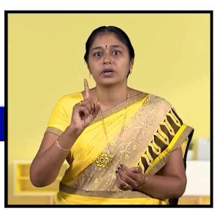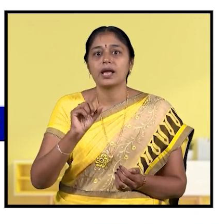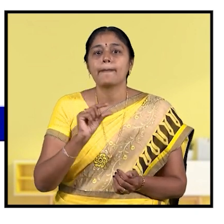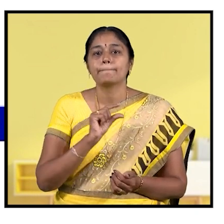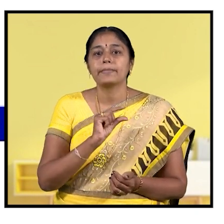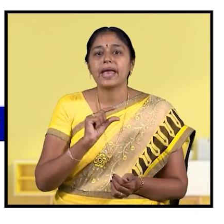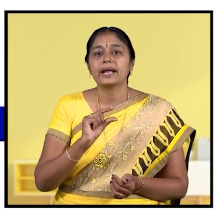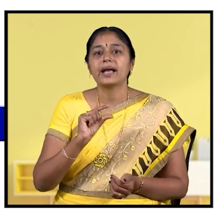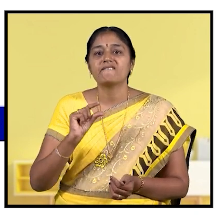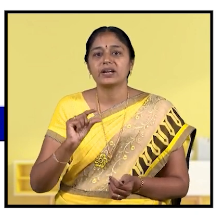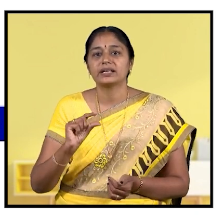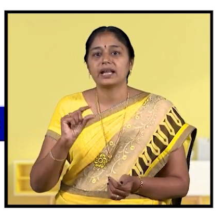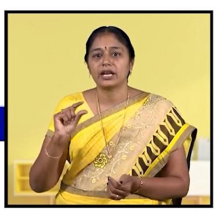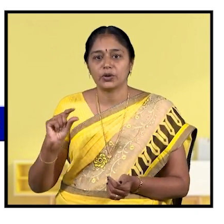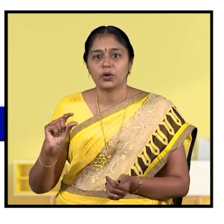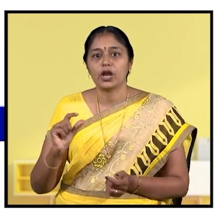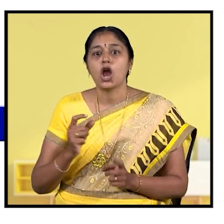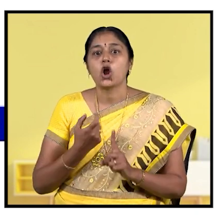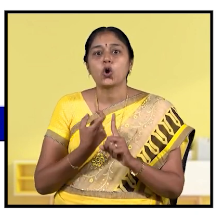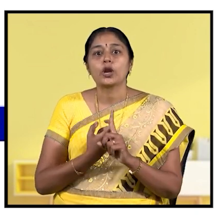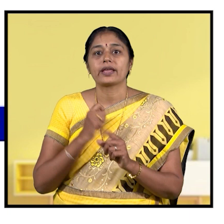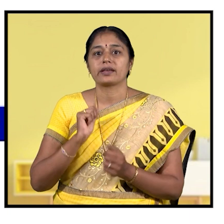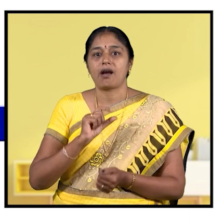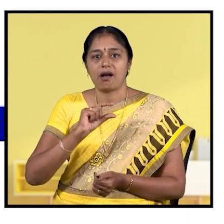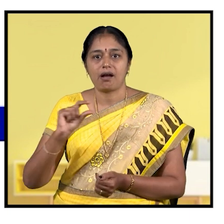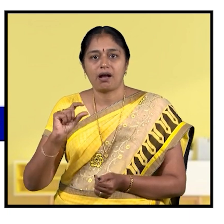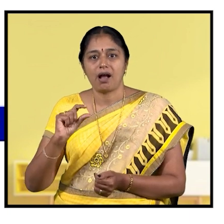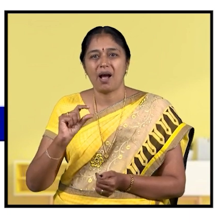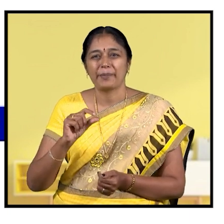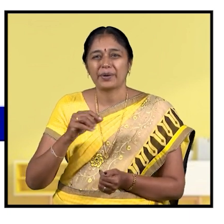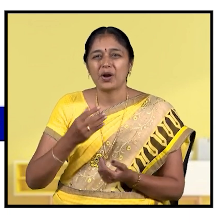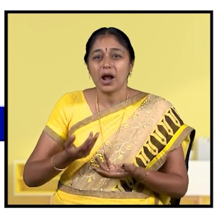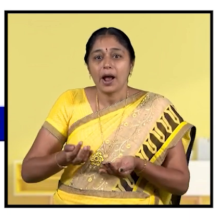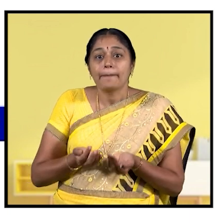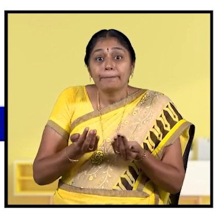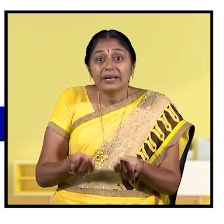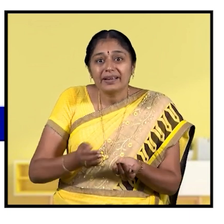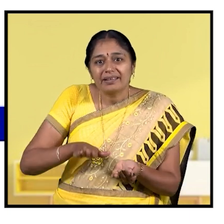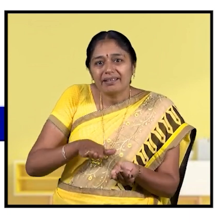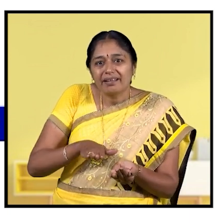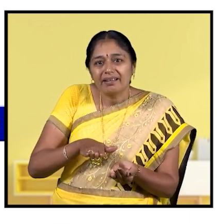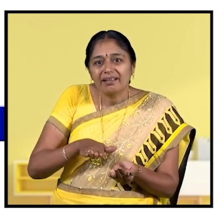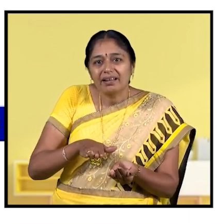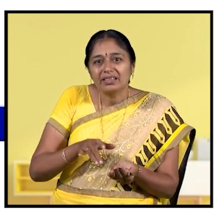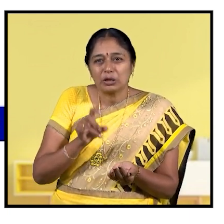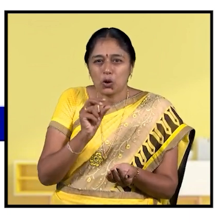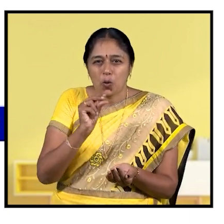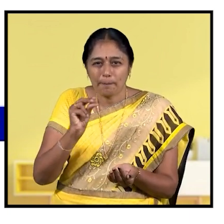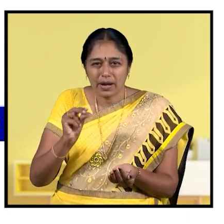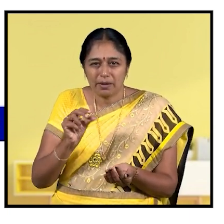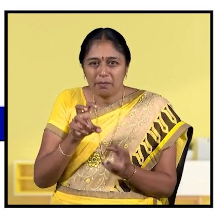மேக வெட்டை நோய், அதாவது கொனேரியா. 2 வந்து பிறப்புறுப்பில் கொப்பளம் ஏற்படலாம். 3 பிறப்புறுப்பில் அக்கிகள் போல்